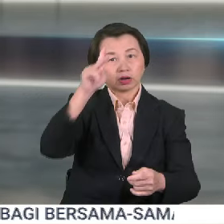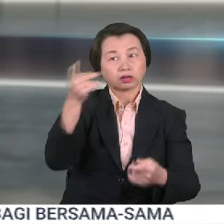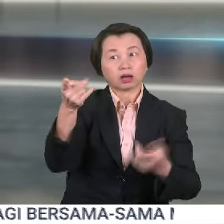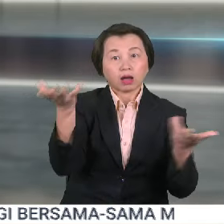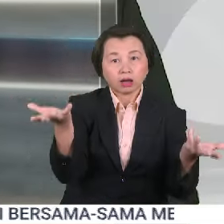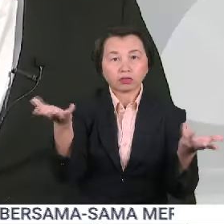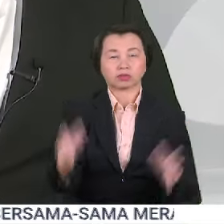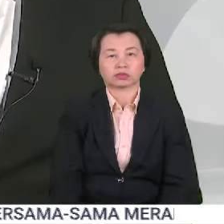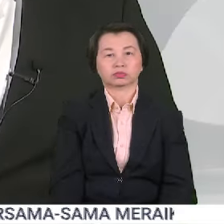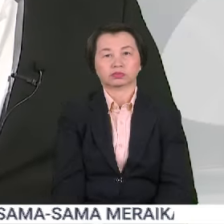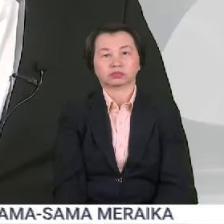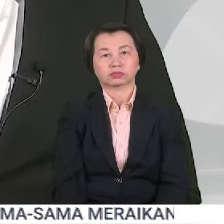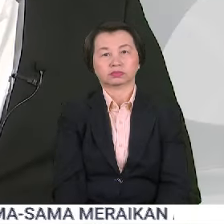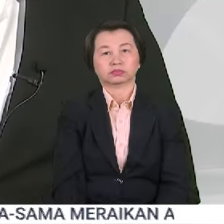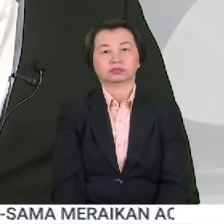sana